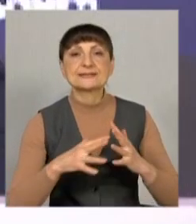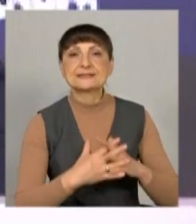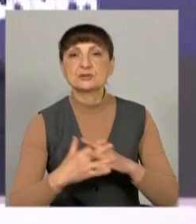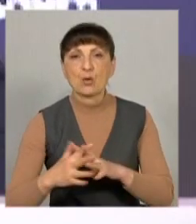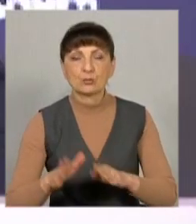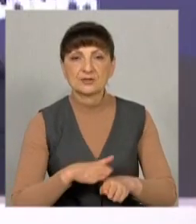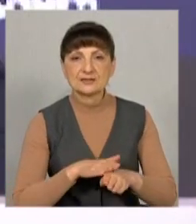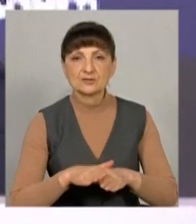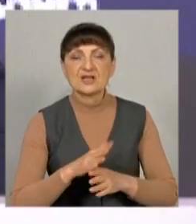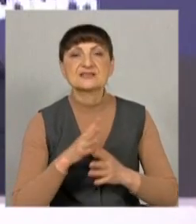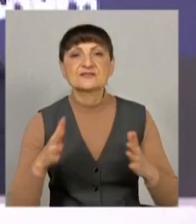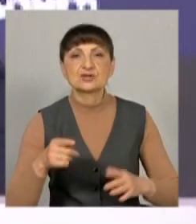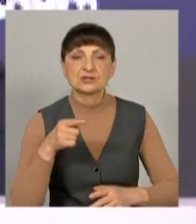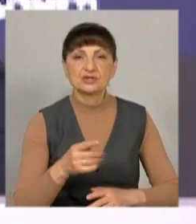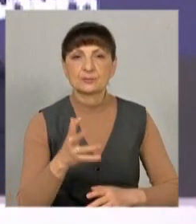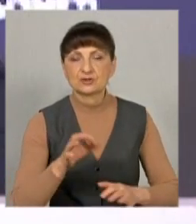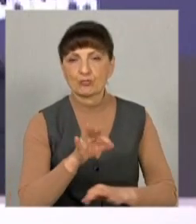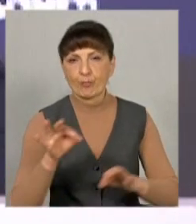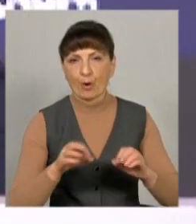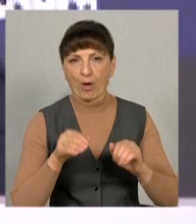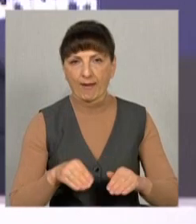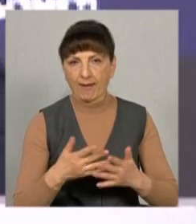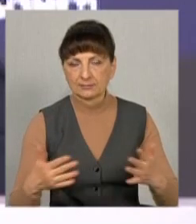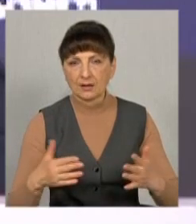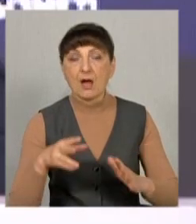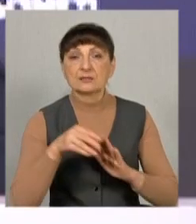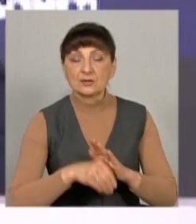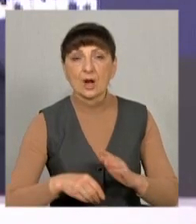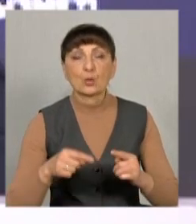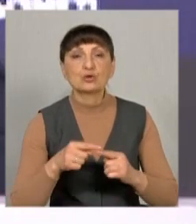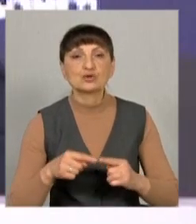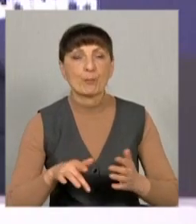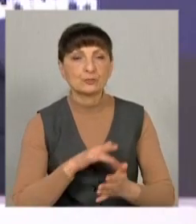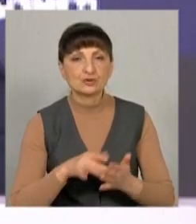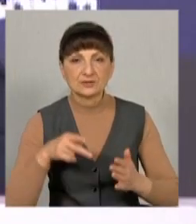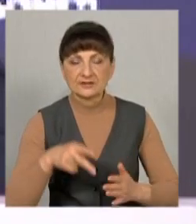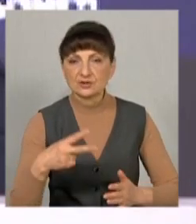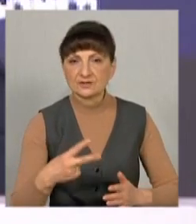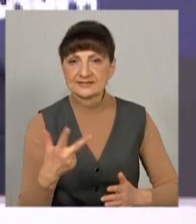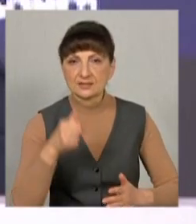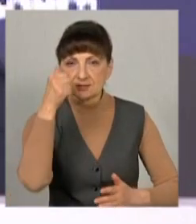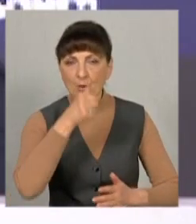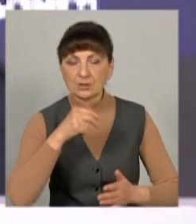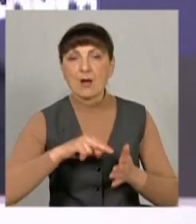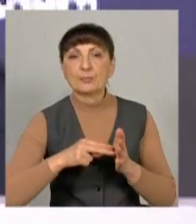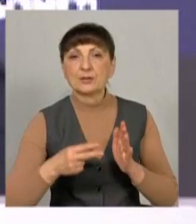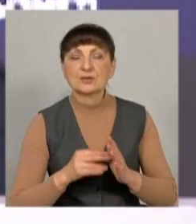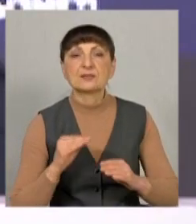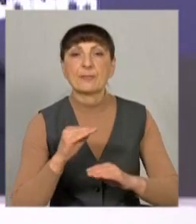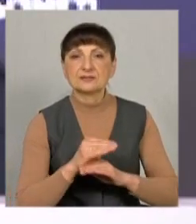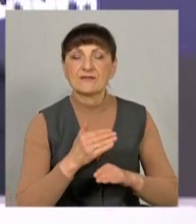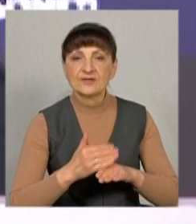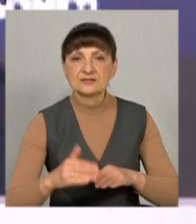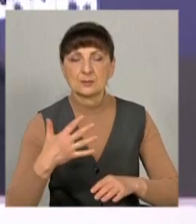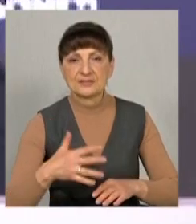будут реализованы свыше 1500 проектов. Наряду с этим в рамках уточнения бюджета на 2023 год планируется дополнительно